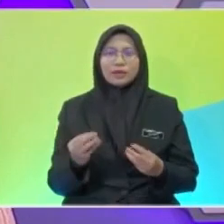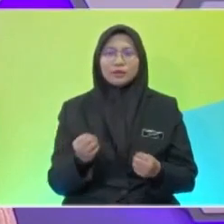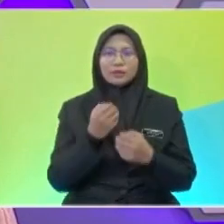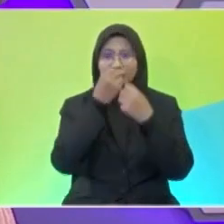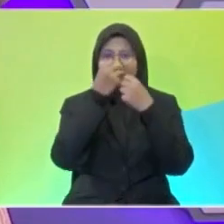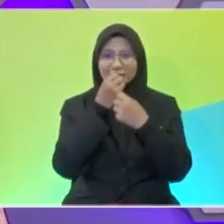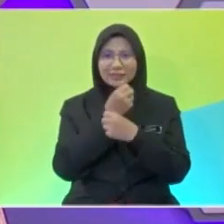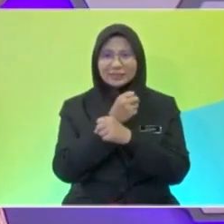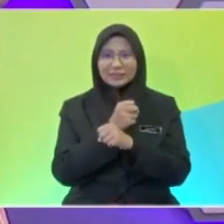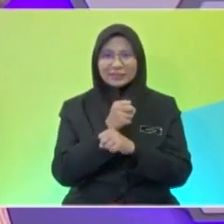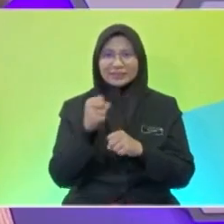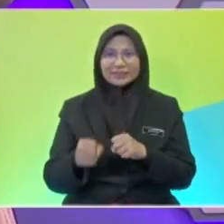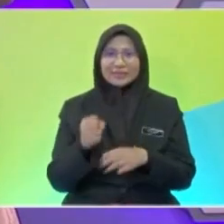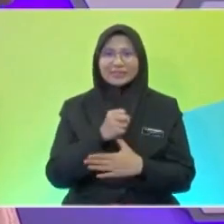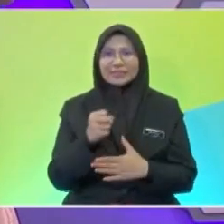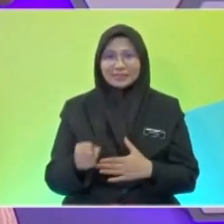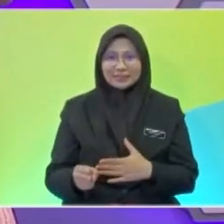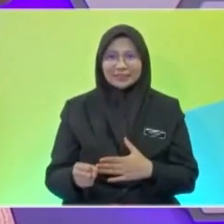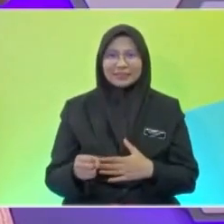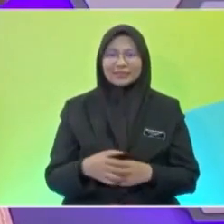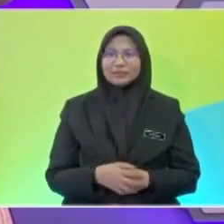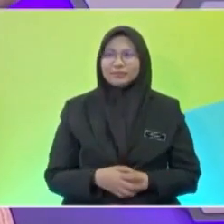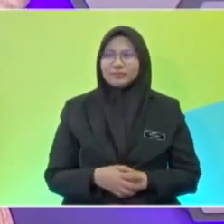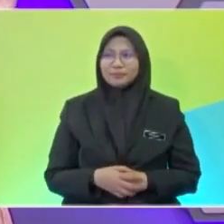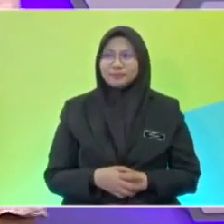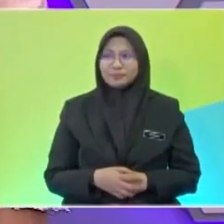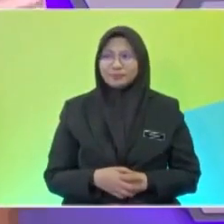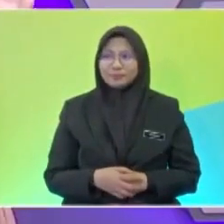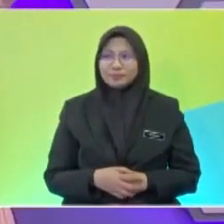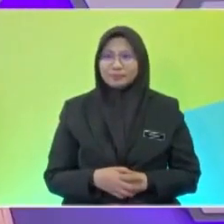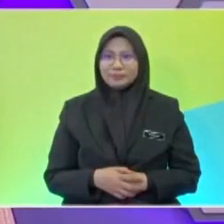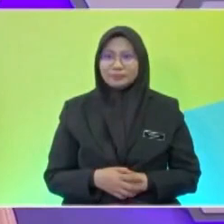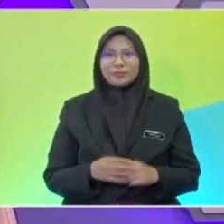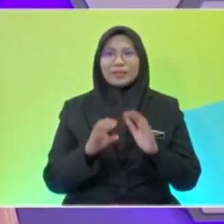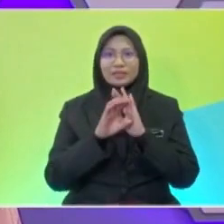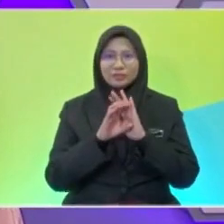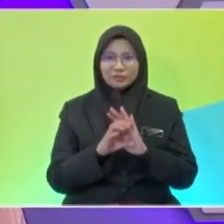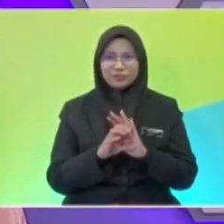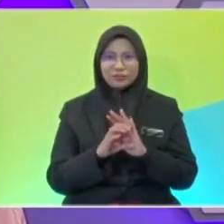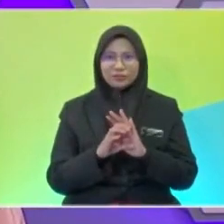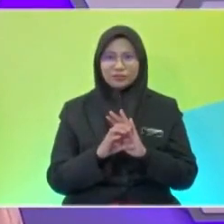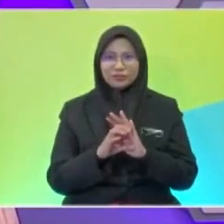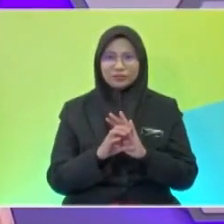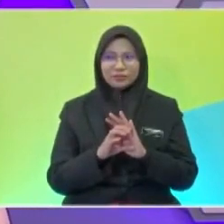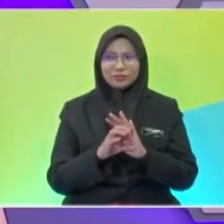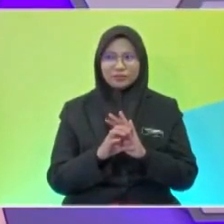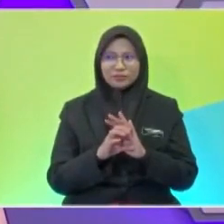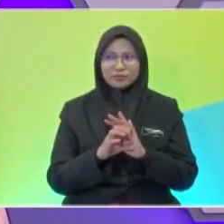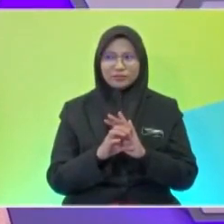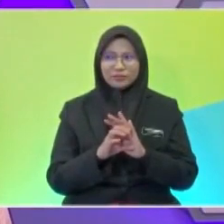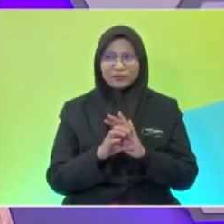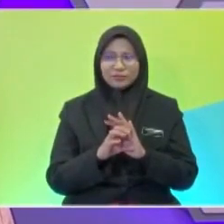Amalia yang telah dijalankan di dalam bingkai ya Jadi kita boleh lihat ya contoh yang pertama kita berikan bentuk soal lain yang berbentuk